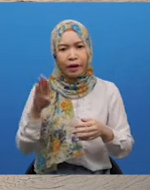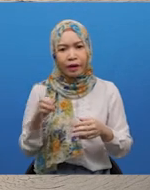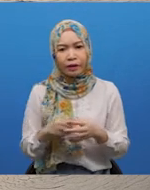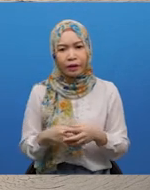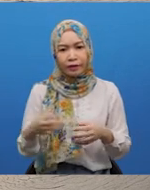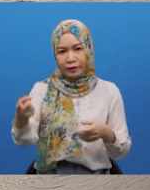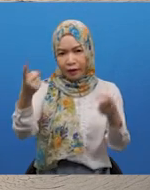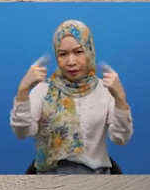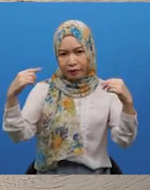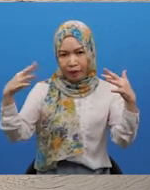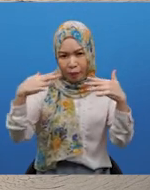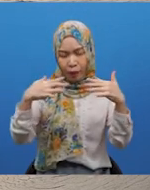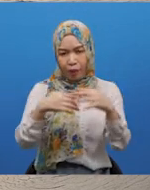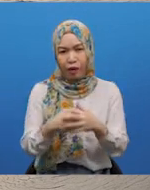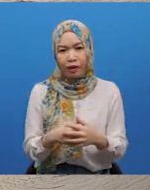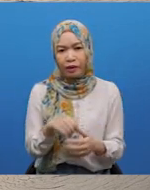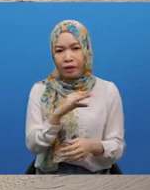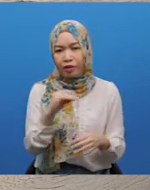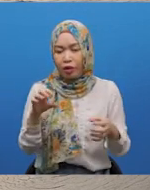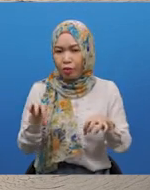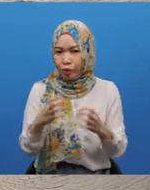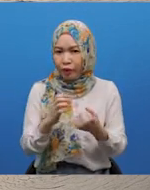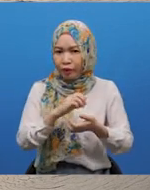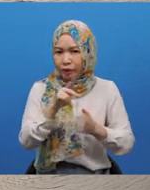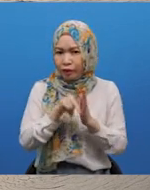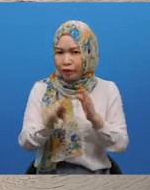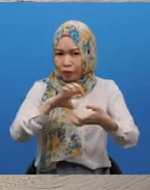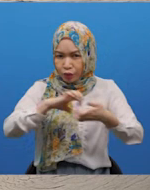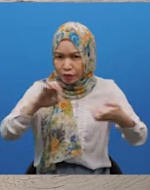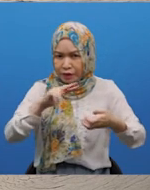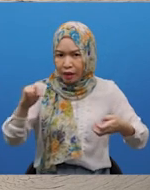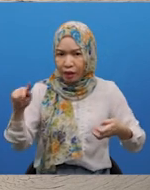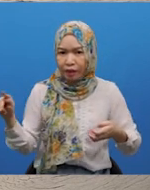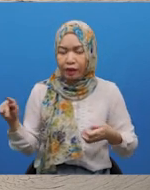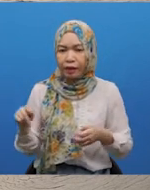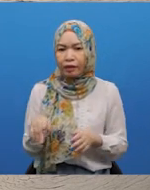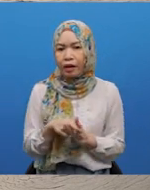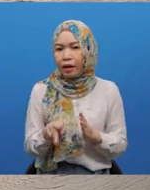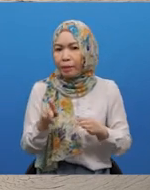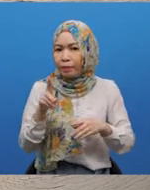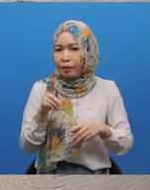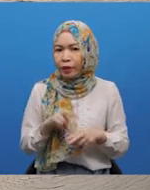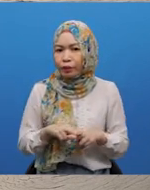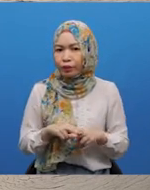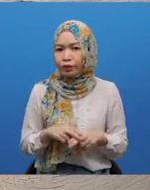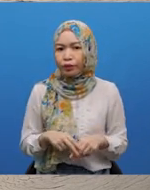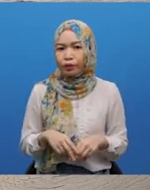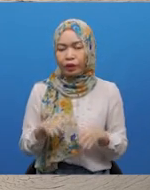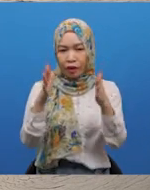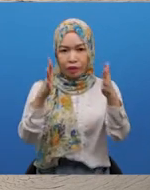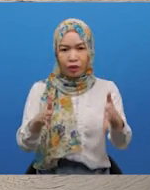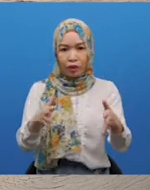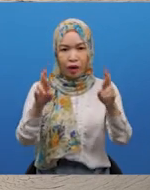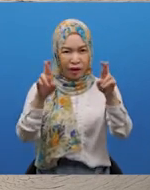menimbulkan huru-hara dan kerosakan. Penduduk yang ketakutan segera melarikan diri